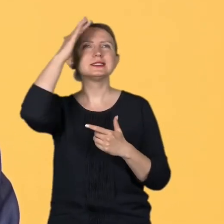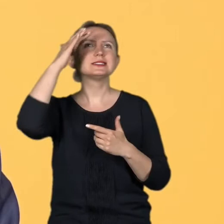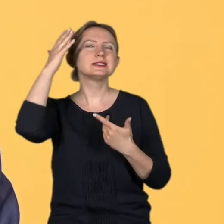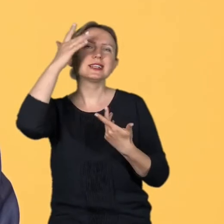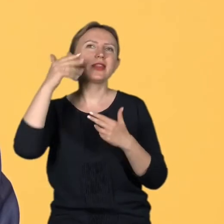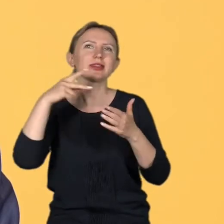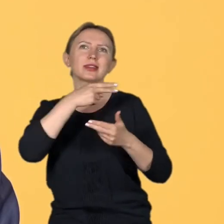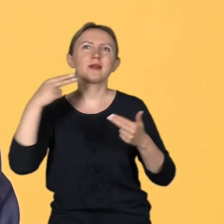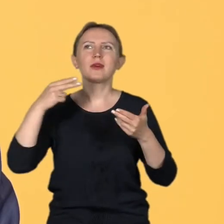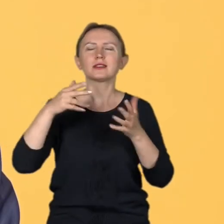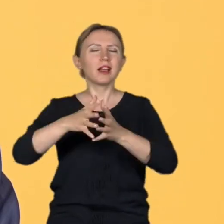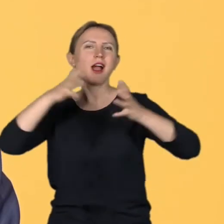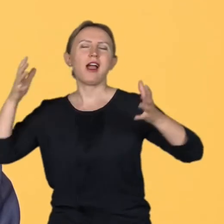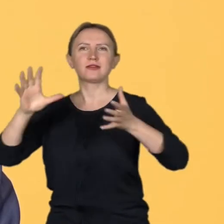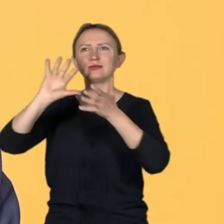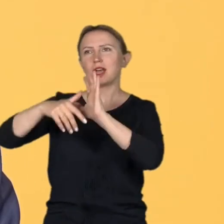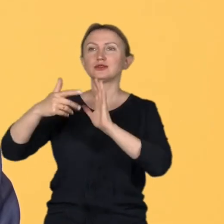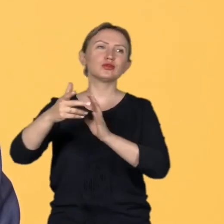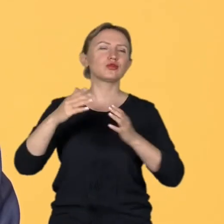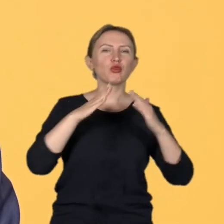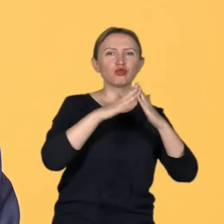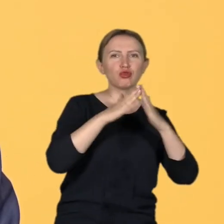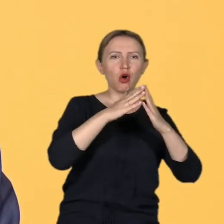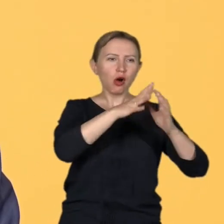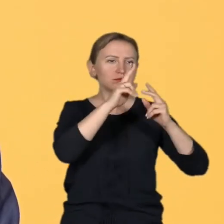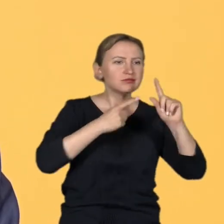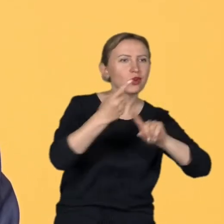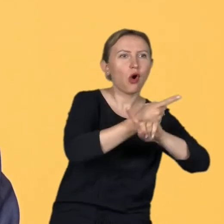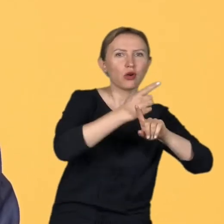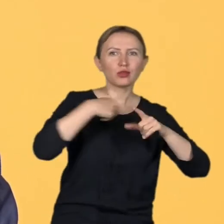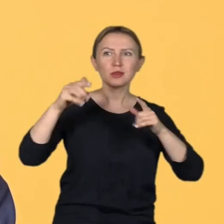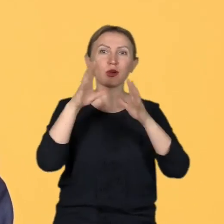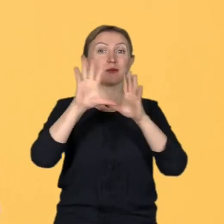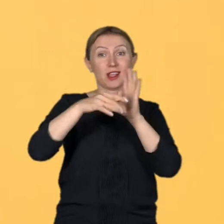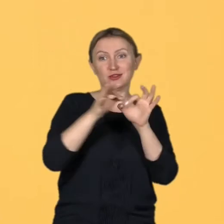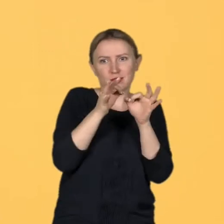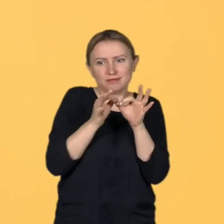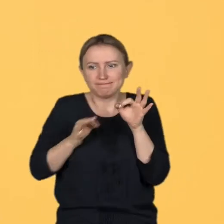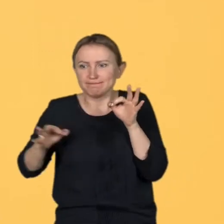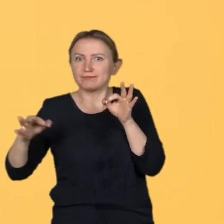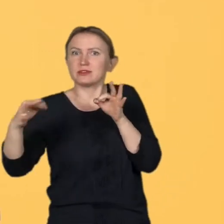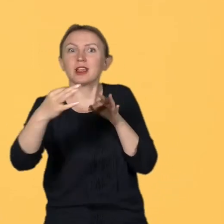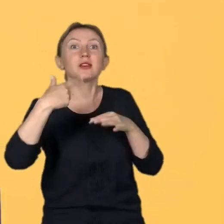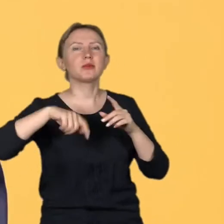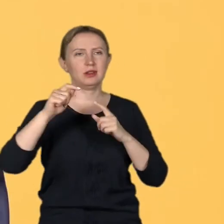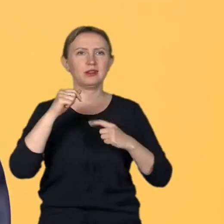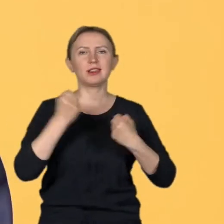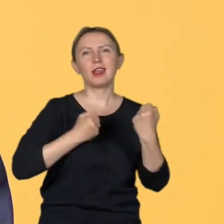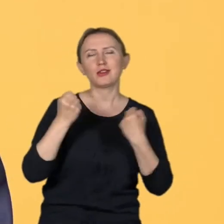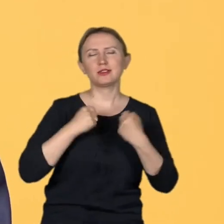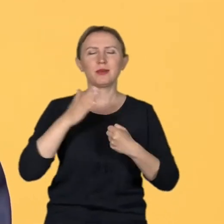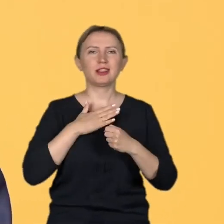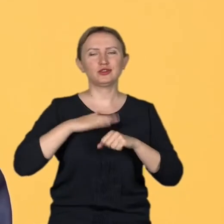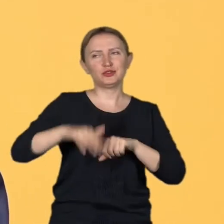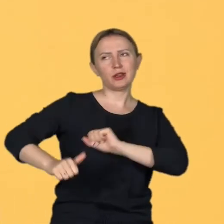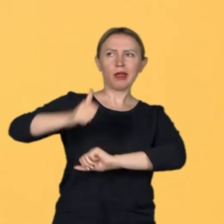o, nie wiem, domu z ogrodem, często stawiamy na przedmieścia i stajemy się po jakimś czasie kierowcami swoich dzieci, tak